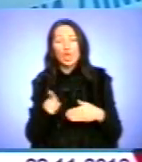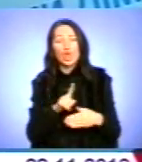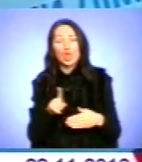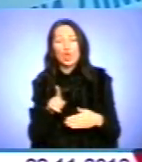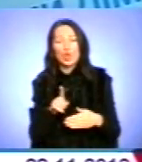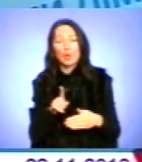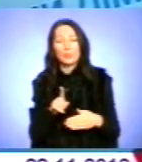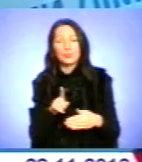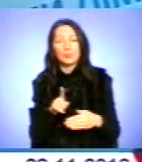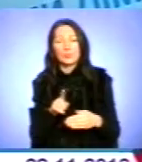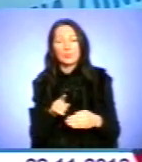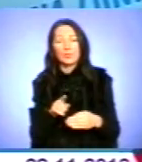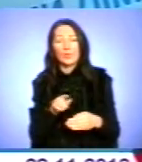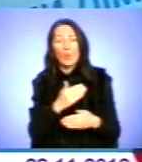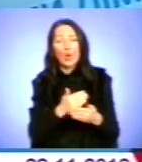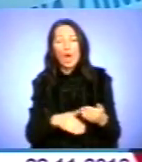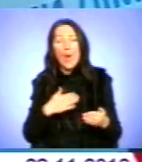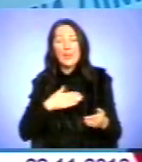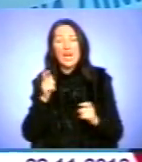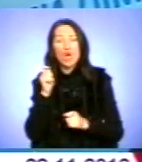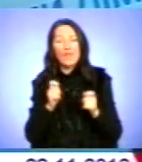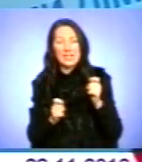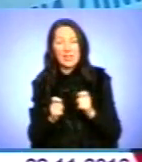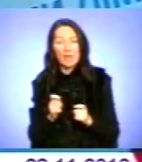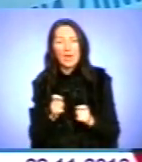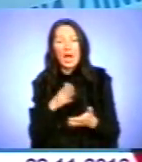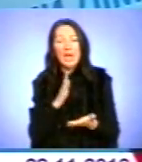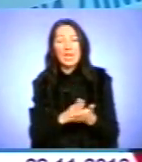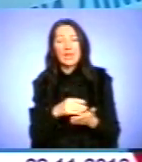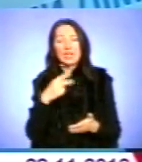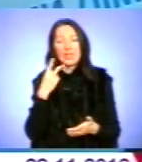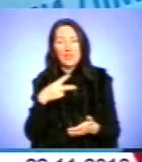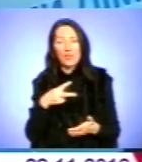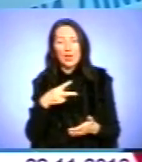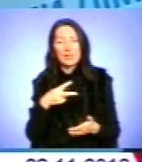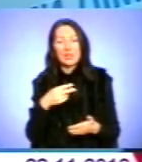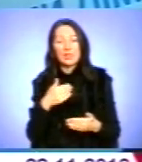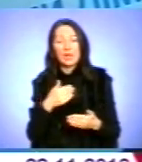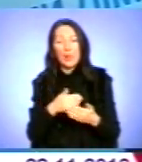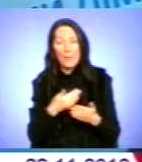що в програмі нашого фестивалю є 20 прем'єр.